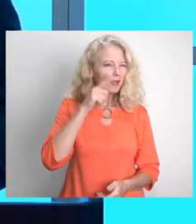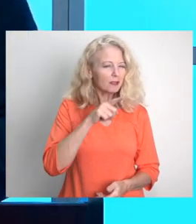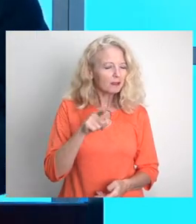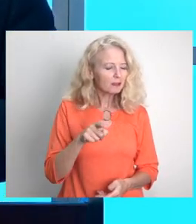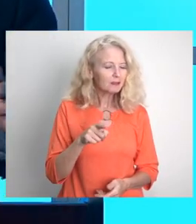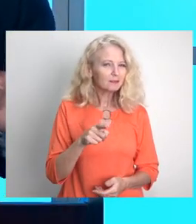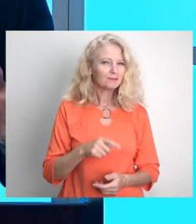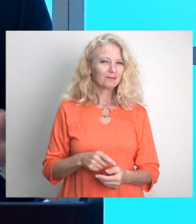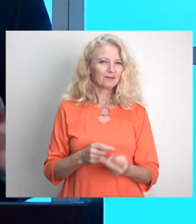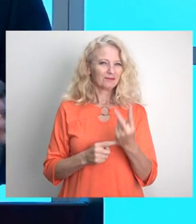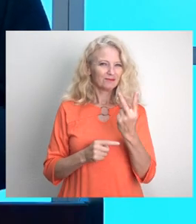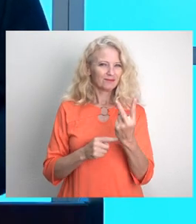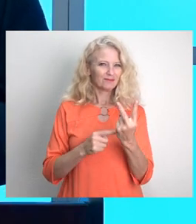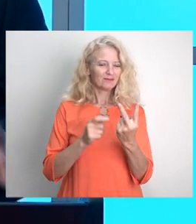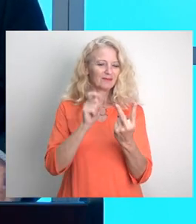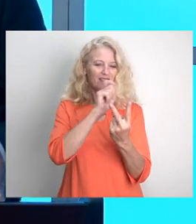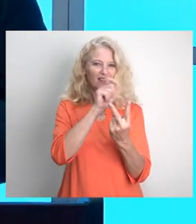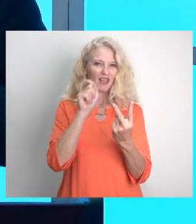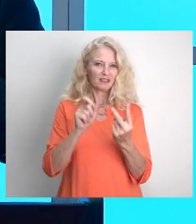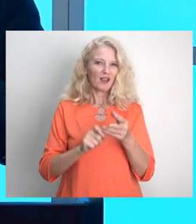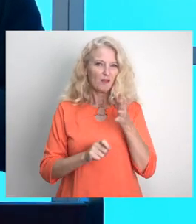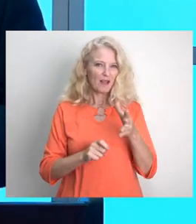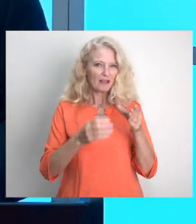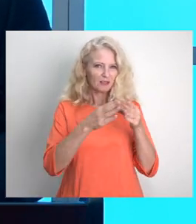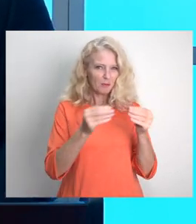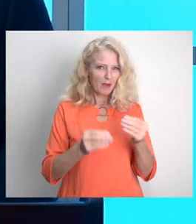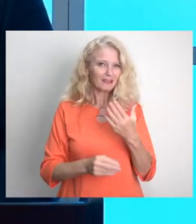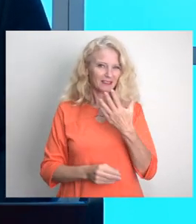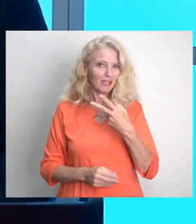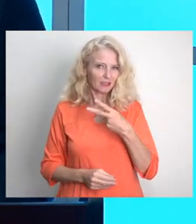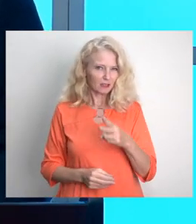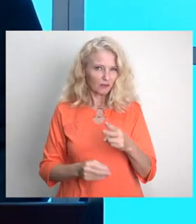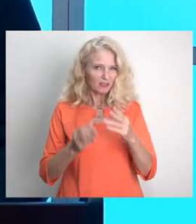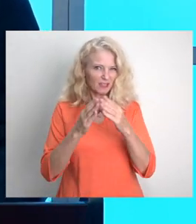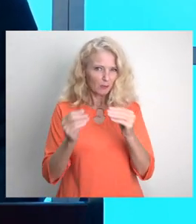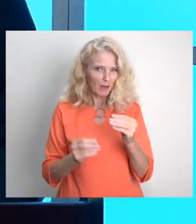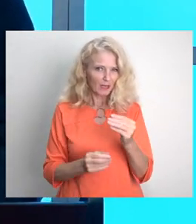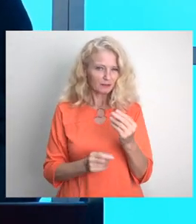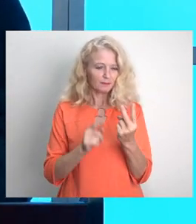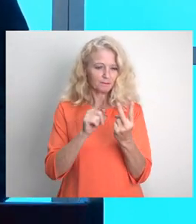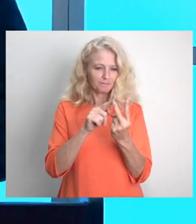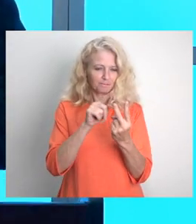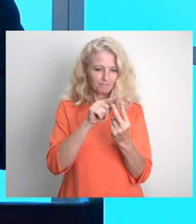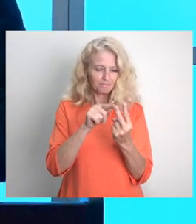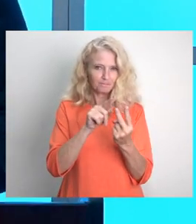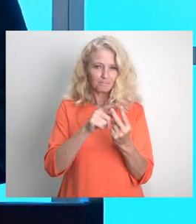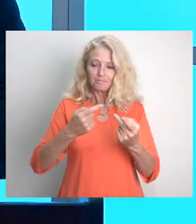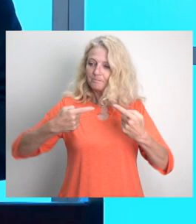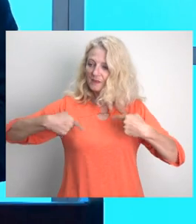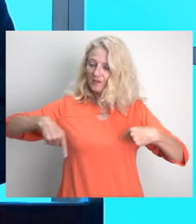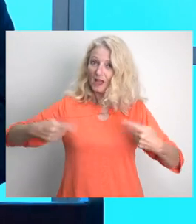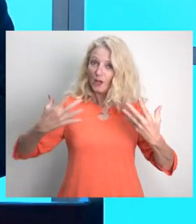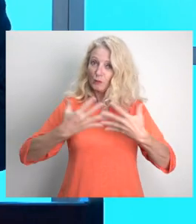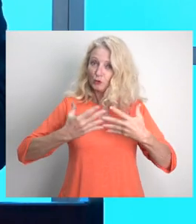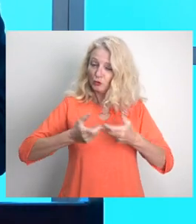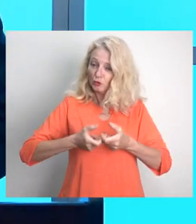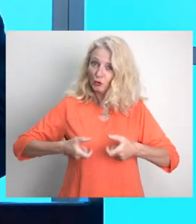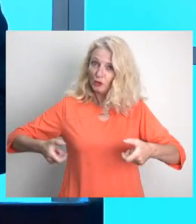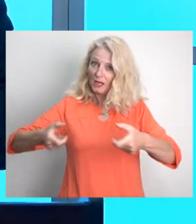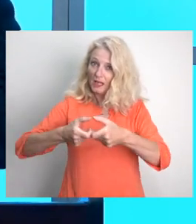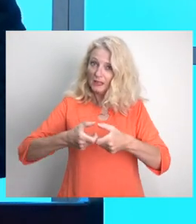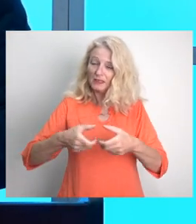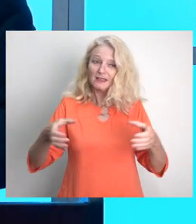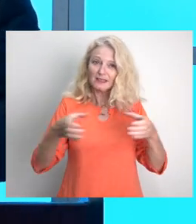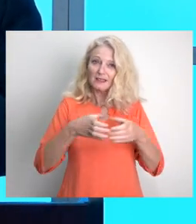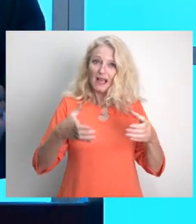om ook te weten, buiten om die twee belangrijke data, 15 maart en ook 29 maart, dat wij als bestuurscolleges van Bonaire,